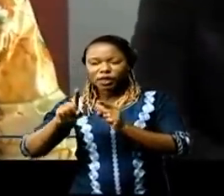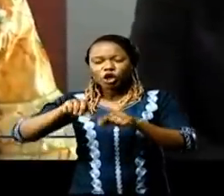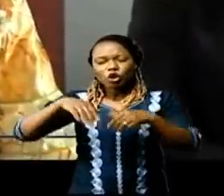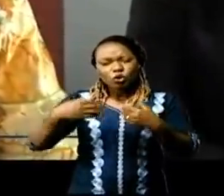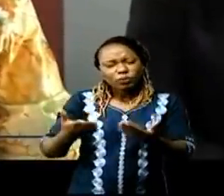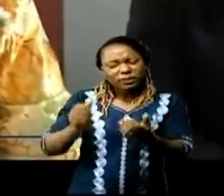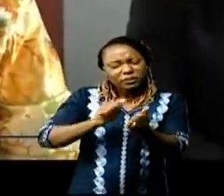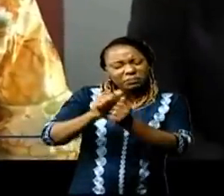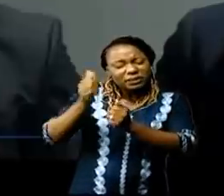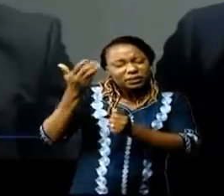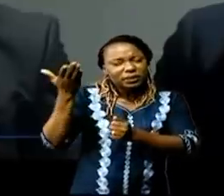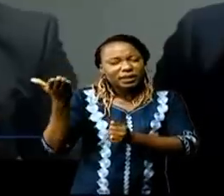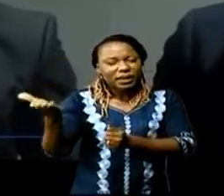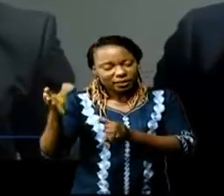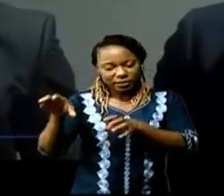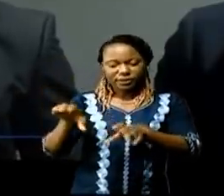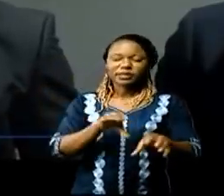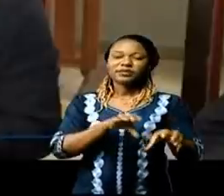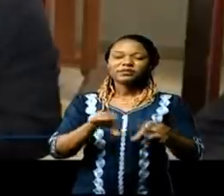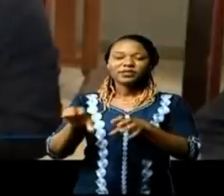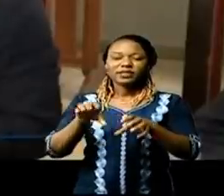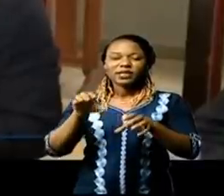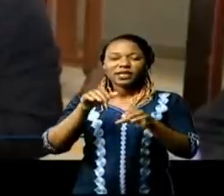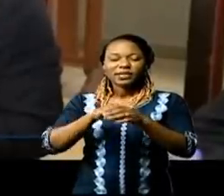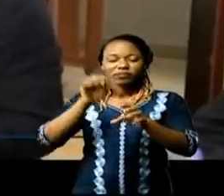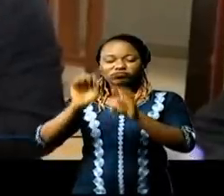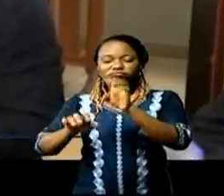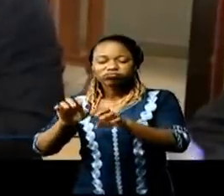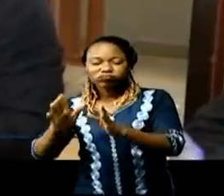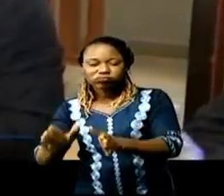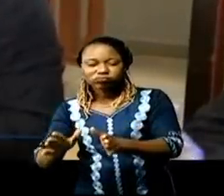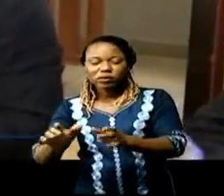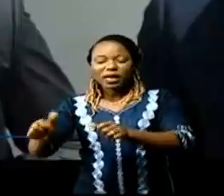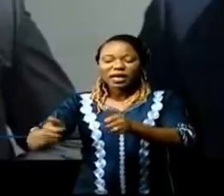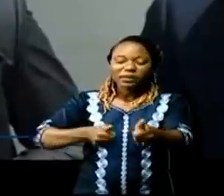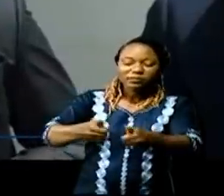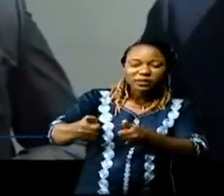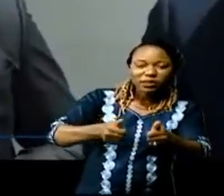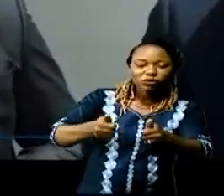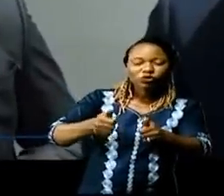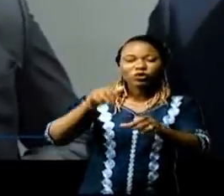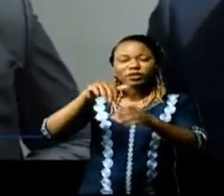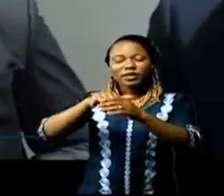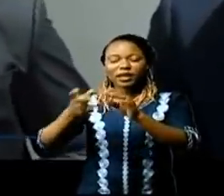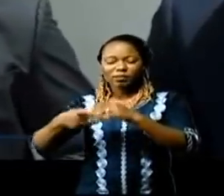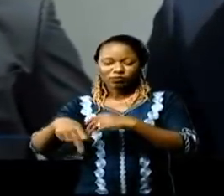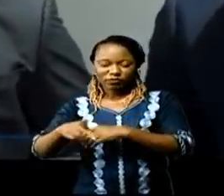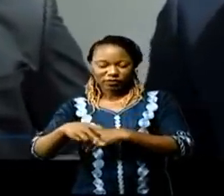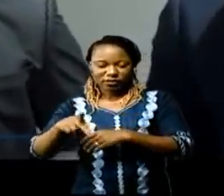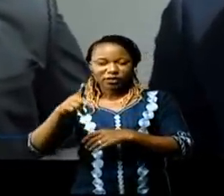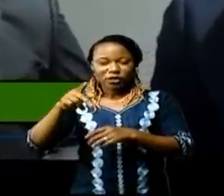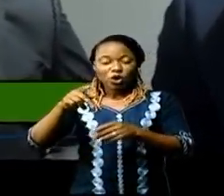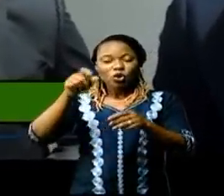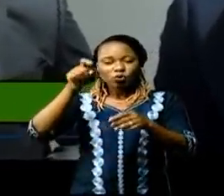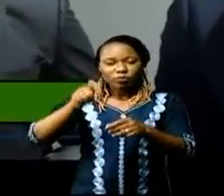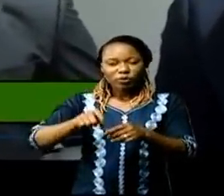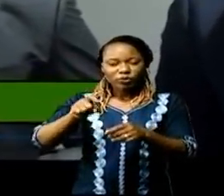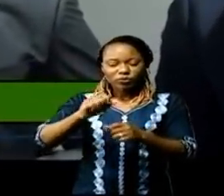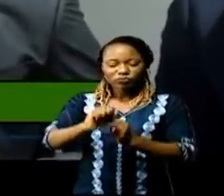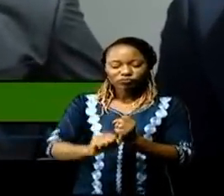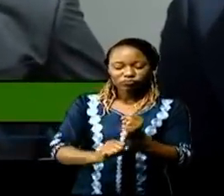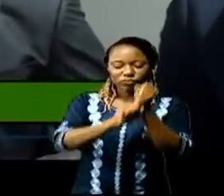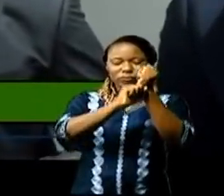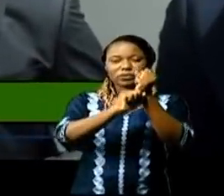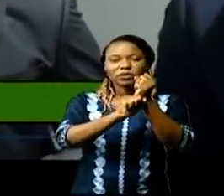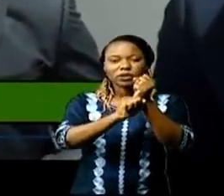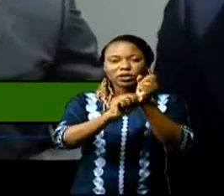ça se passe, les activités au niveau de l'administration de la province. Ils doivent continuer à nous appuyer, à nous soutenir, pour